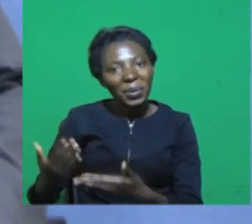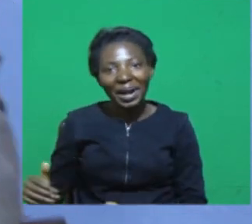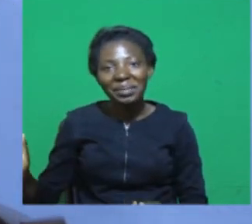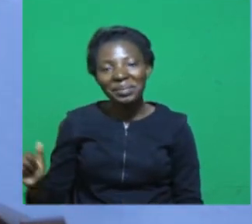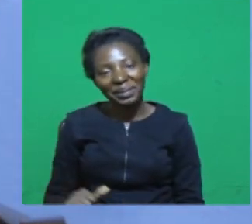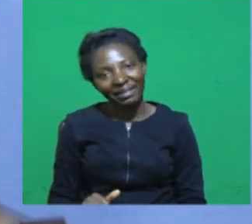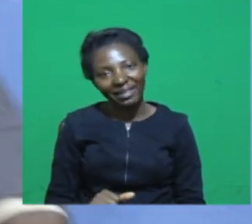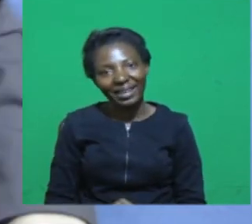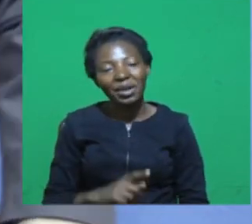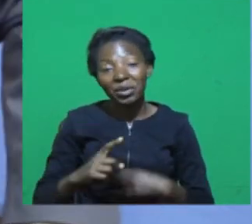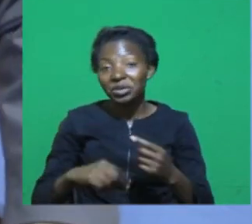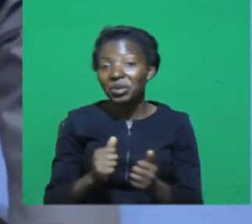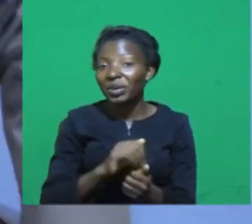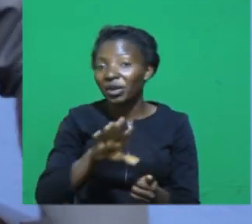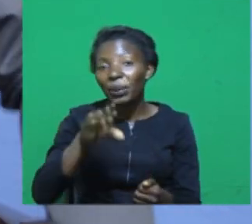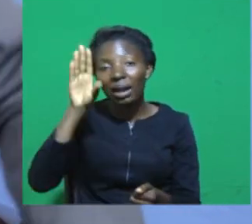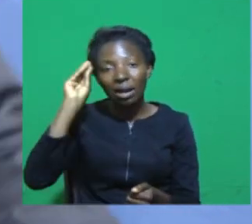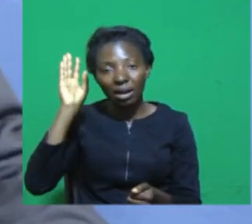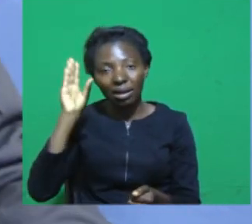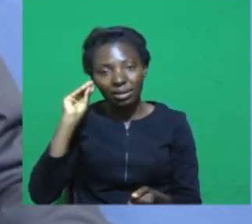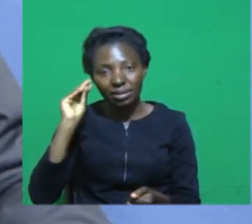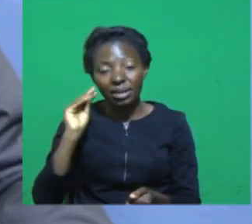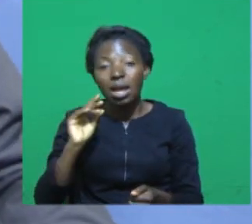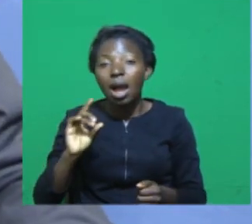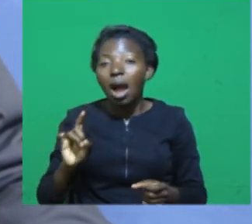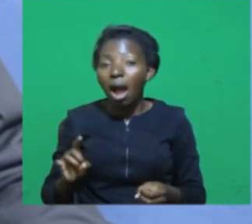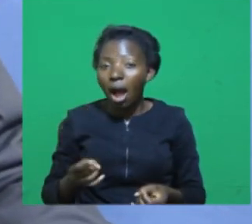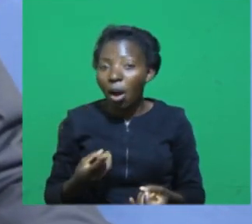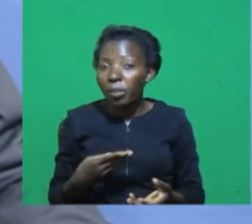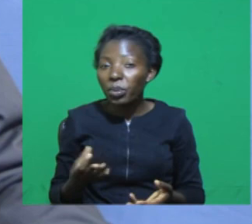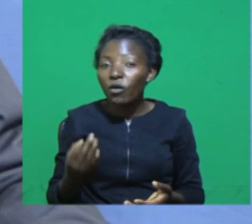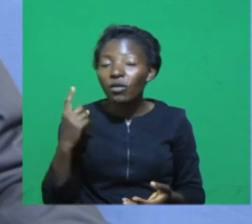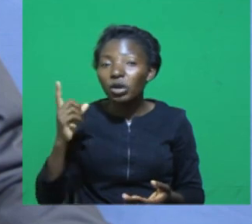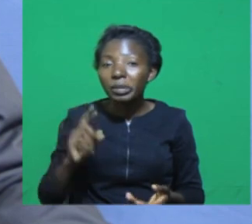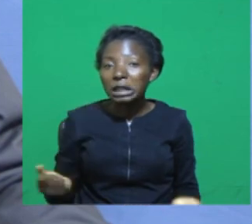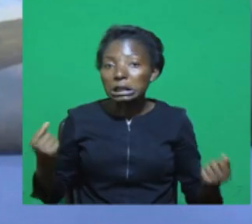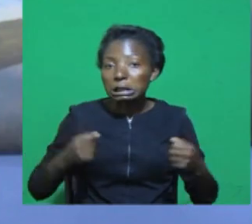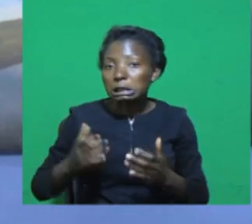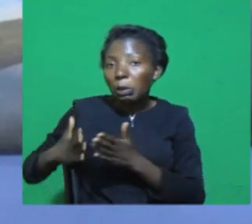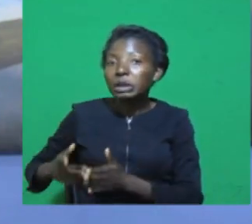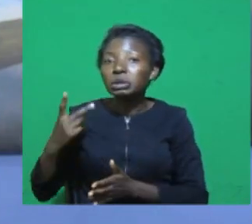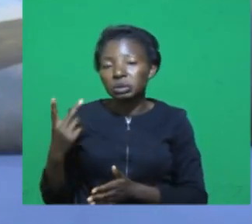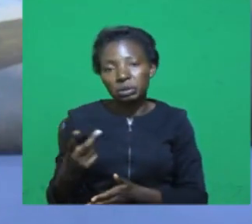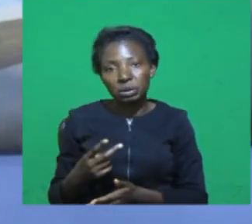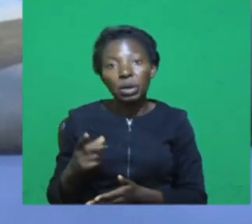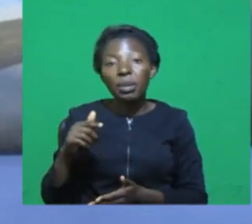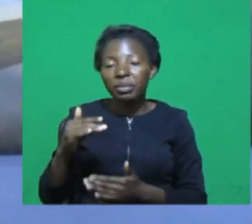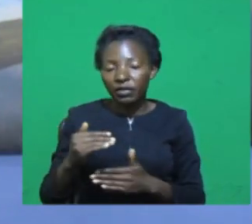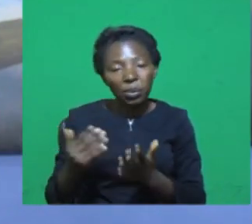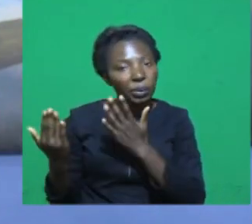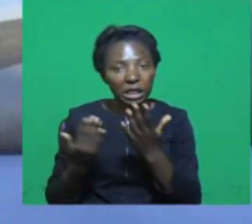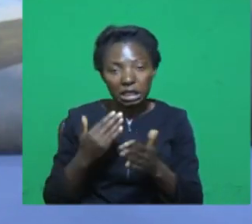Tinomuchingamidzai zvakare vateereri, tichienderera mberi nehurukuro yedu, mapfekero evana vaMwari pati 2. Tanga taverenga pastor